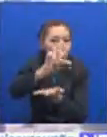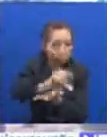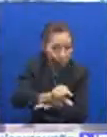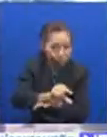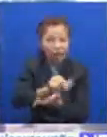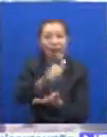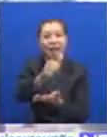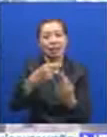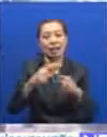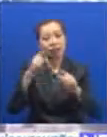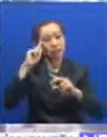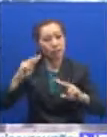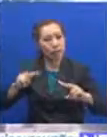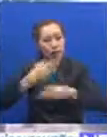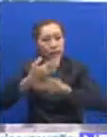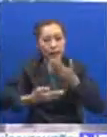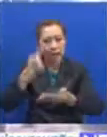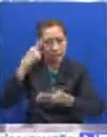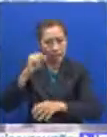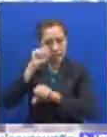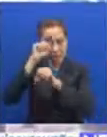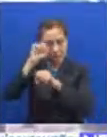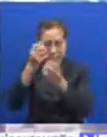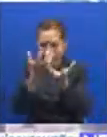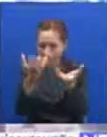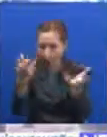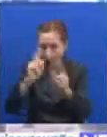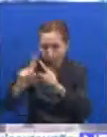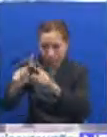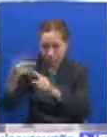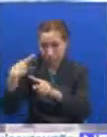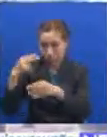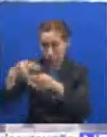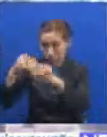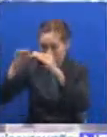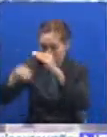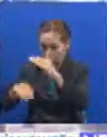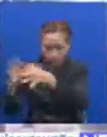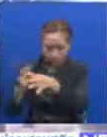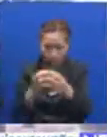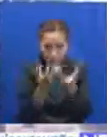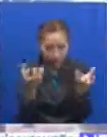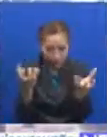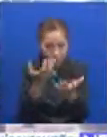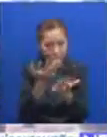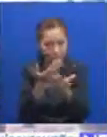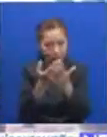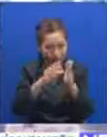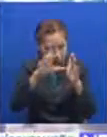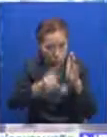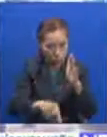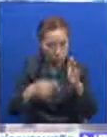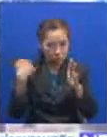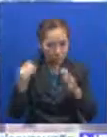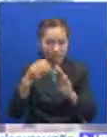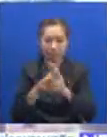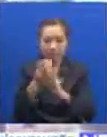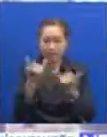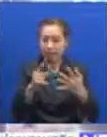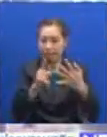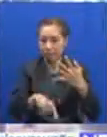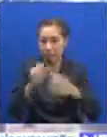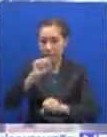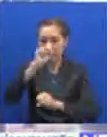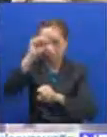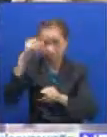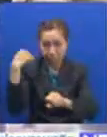พาณิชย์จึงได้เตรียมประกาศลดราคาสินค้ากลุ่มที่ได้รับประโยชน์จากราคาน้ำมันนะคะในช่วงปลายสัปดาห์นี้ค่ะพร้อมออกประกาศราคา